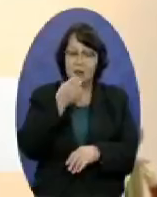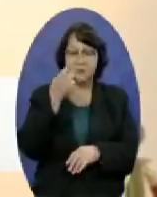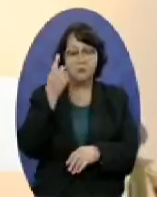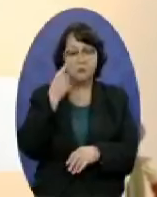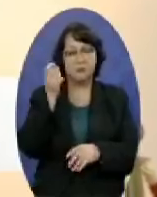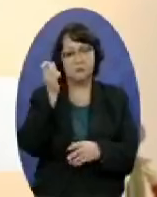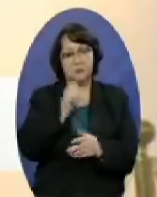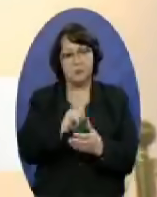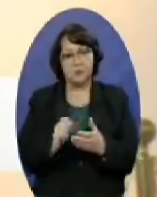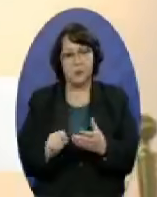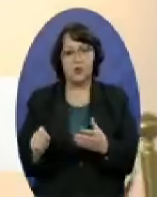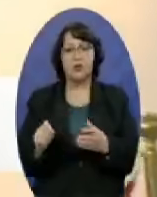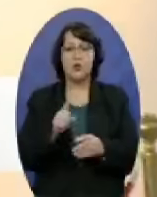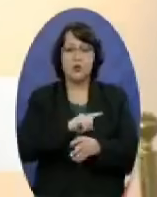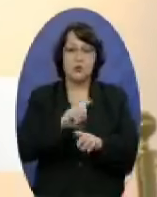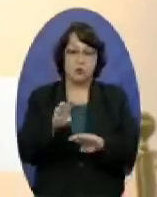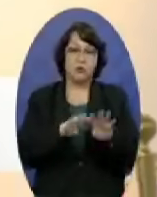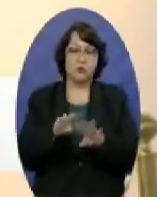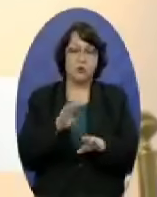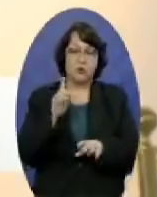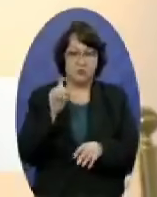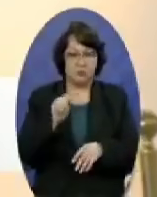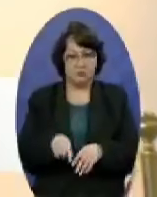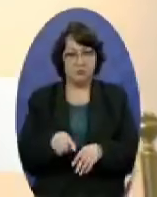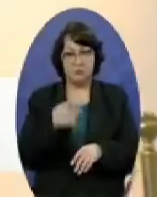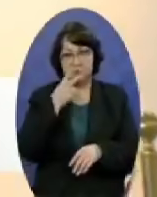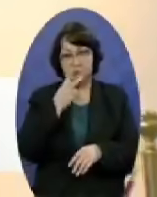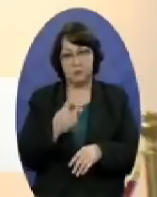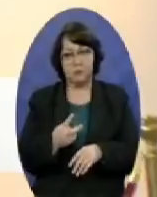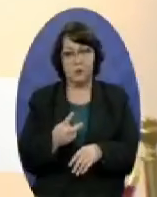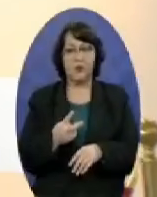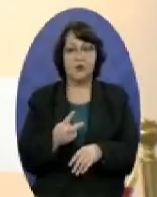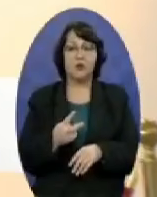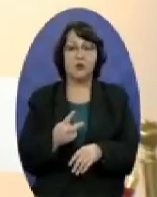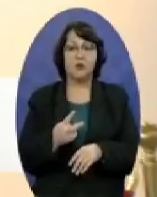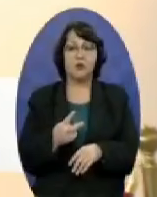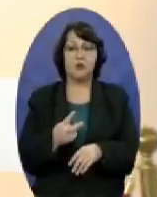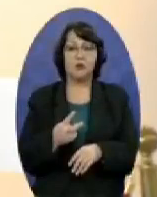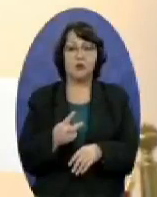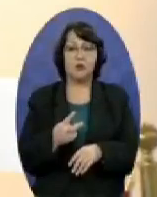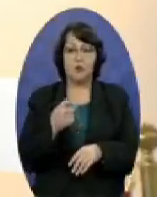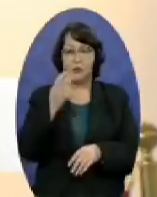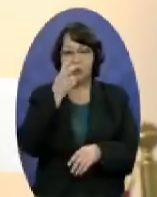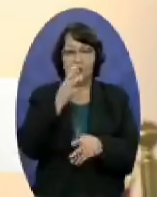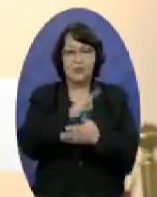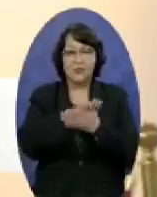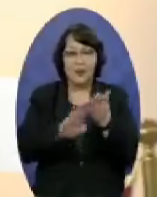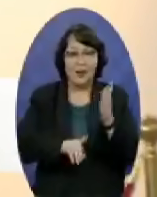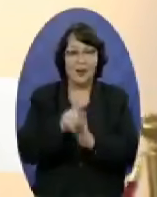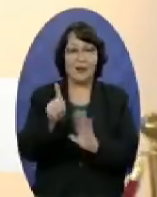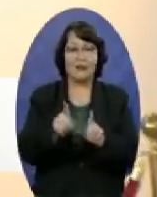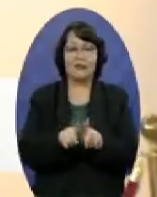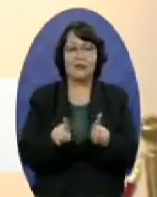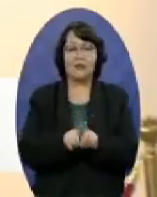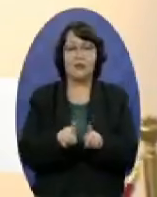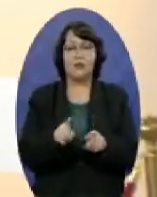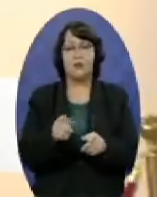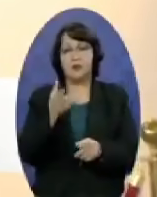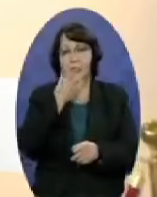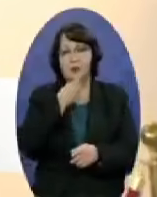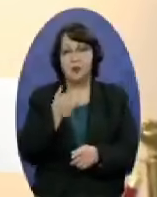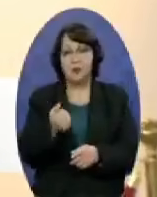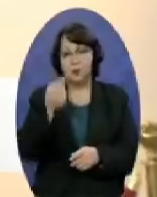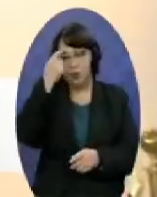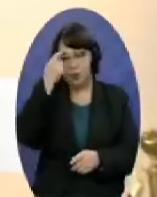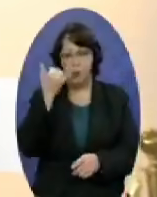солон өрсөлт өгдөг. Энэ бол одоо бас нэг талаар бол битүүмөр юм. Тэ хоёрдугаар бол нөгөө талаар авч үзэхэд Монголын